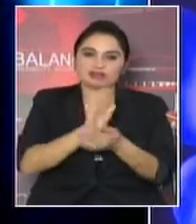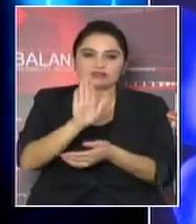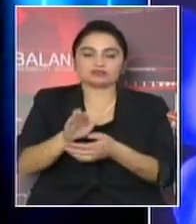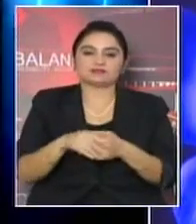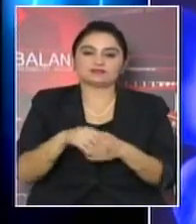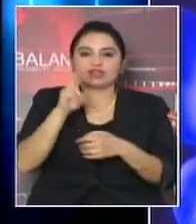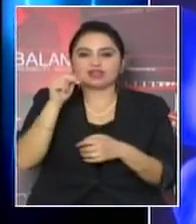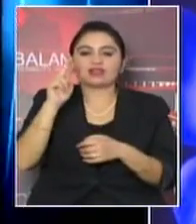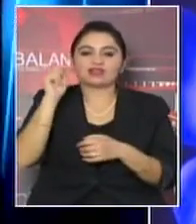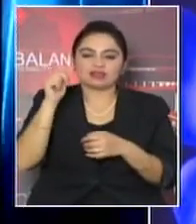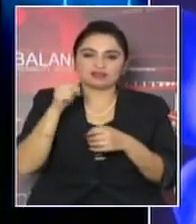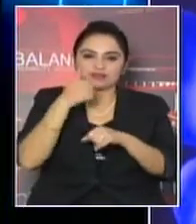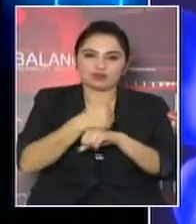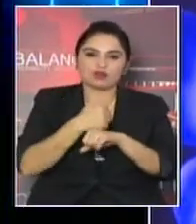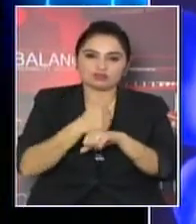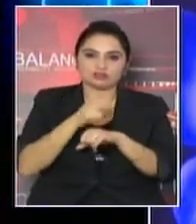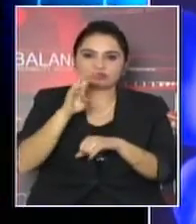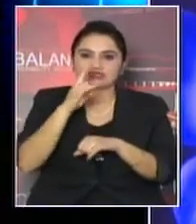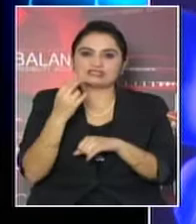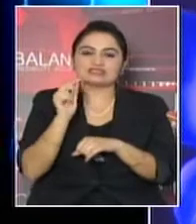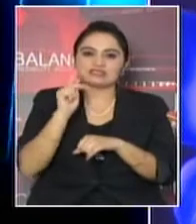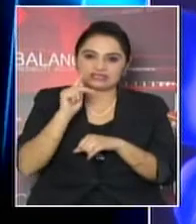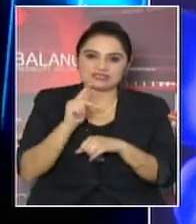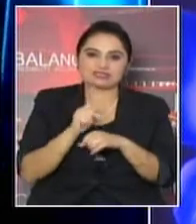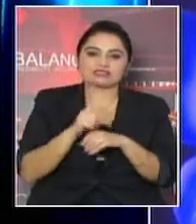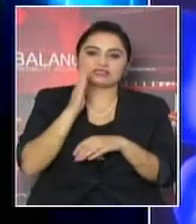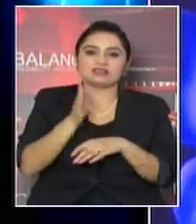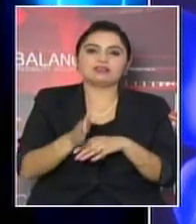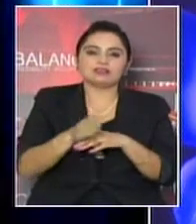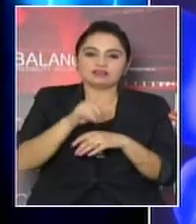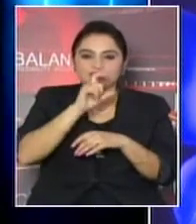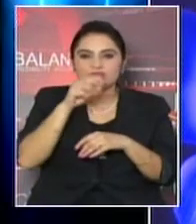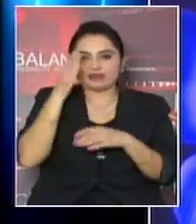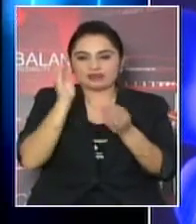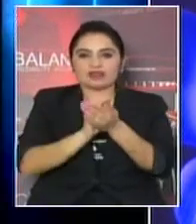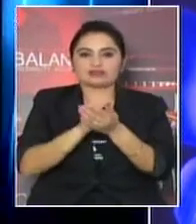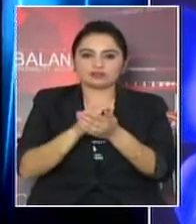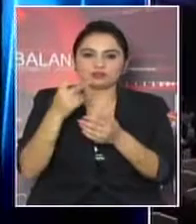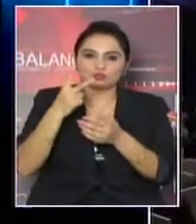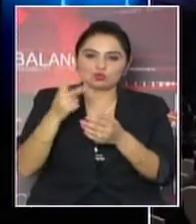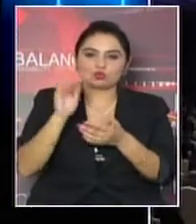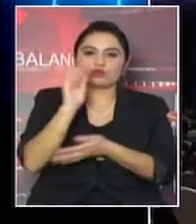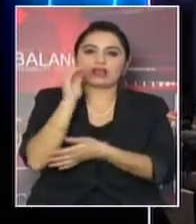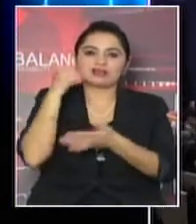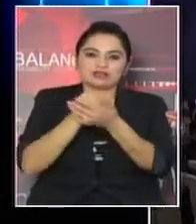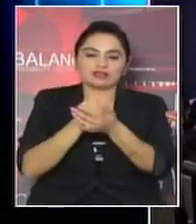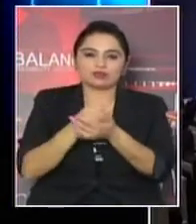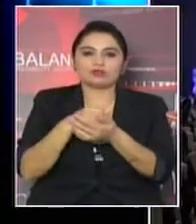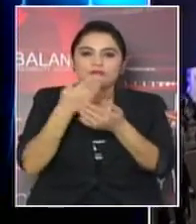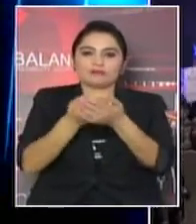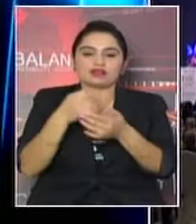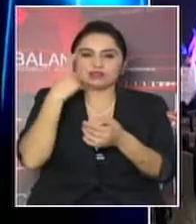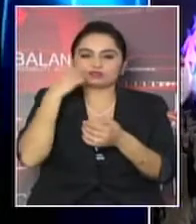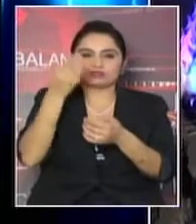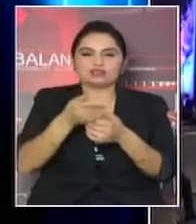गैर आवासीय नेपाली सङ्घका अध्यक्ष डाक्टर शेष घले गैर आवासीय नेपालीले राख्दै आएको दोहोरो नागरिकताको मागलाई कसैले वास्ता नगरेको